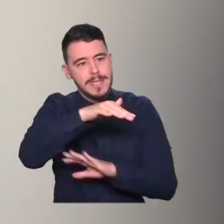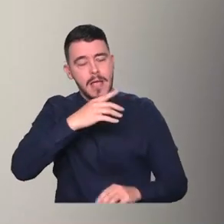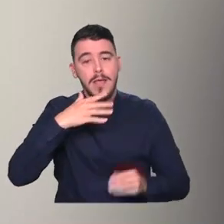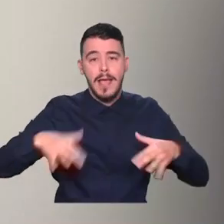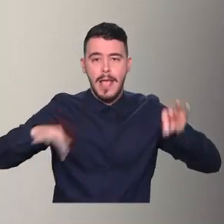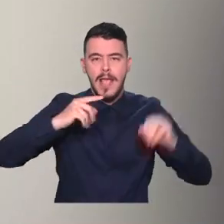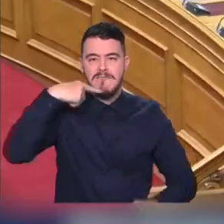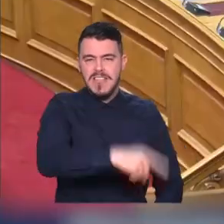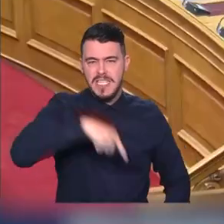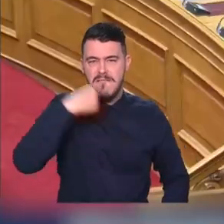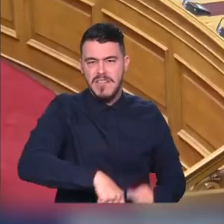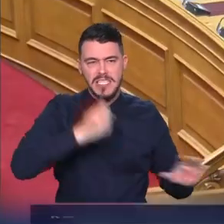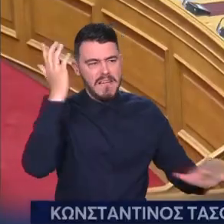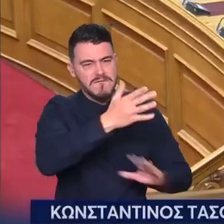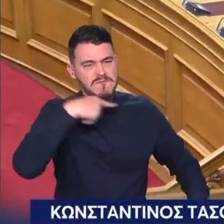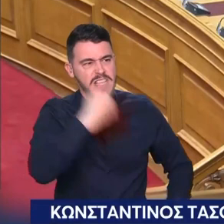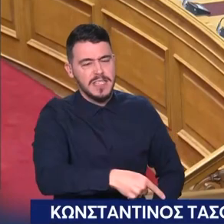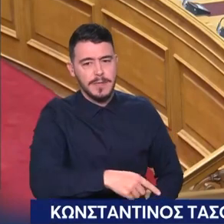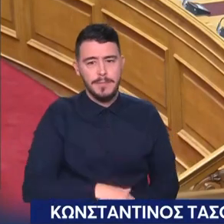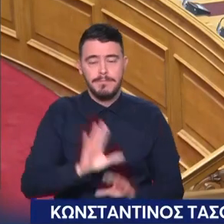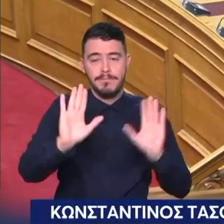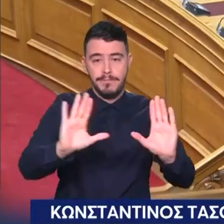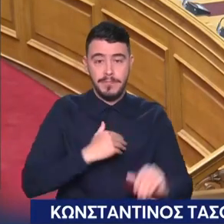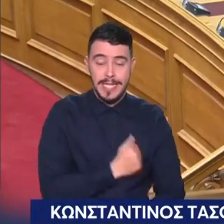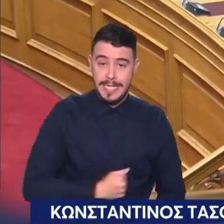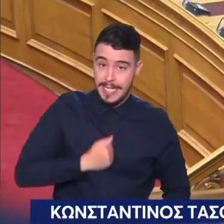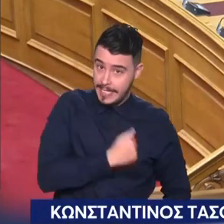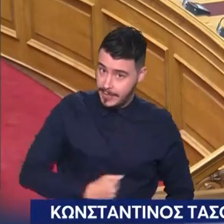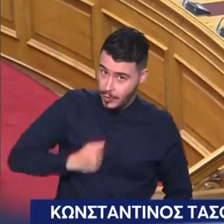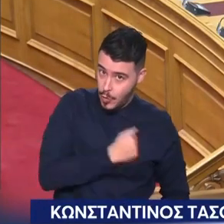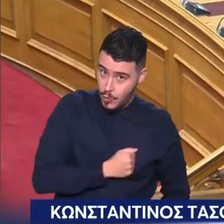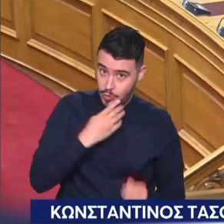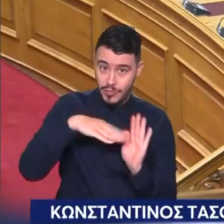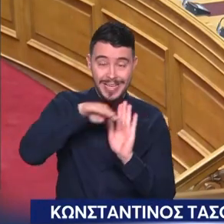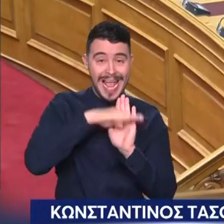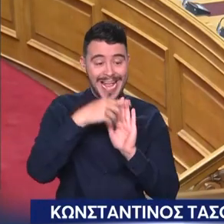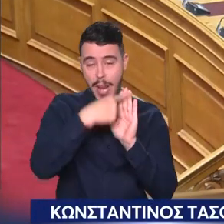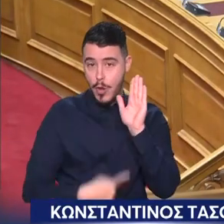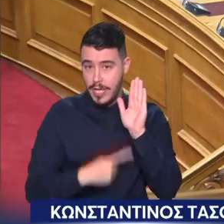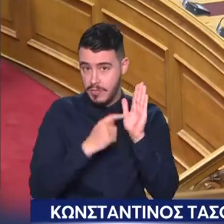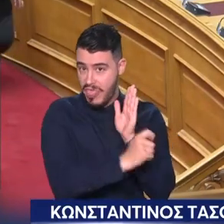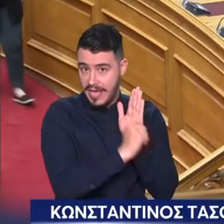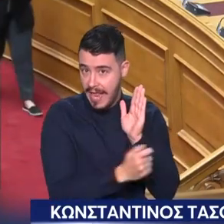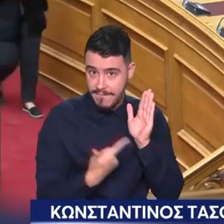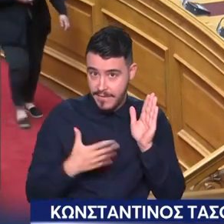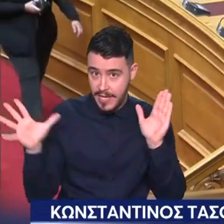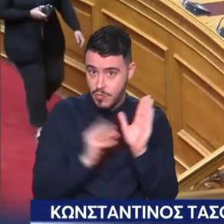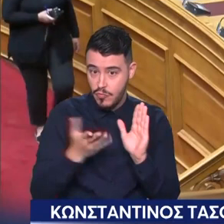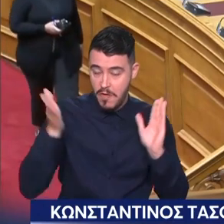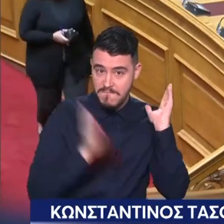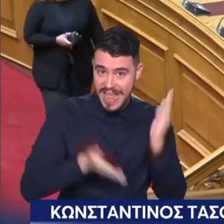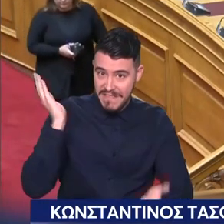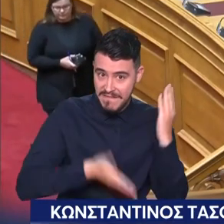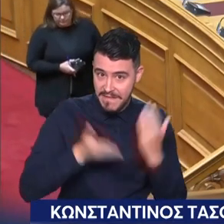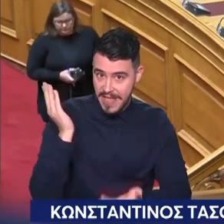διαδέχονται η μία την άλλη. Δυστυχώς ο κανονισμός δεν προβλέπει αυτή την κτηνώδη συμπεριφορά. Γι' αυτό και τολμώ να πω είναι